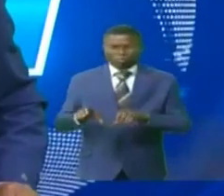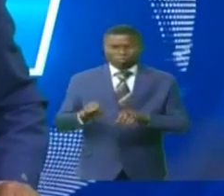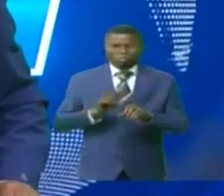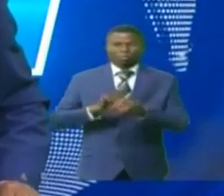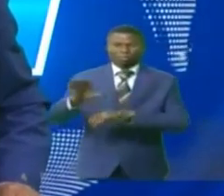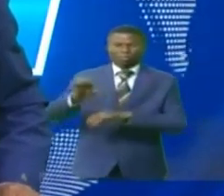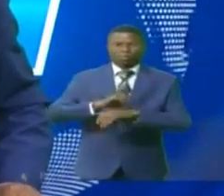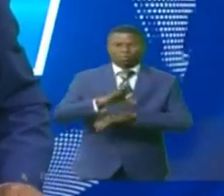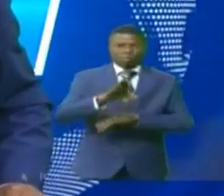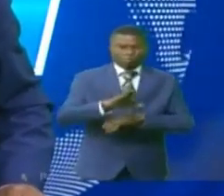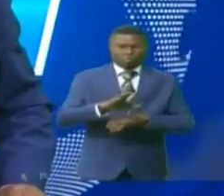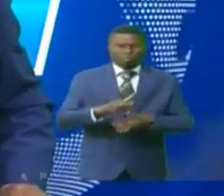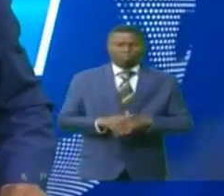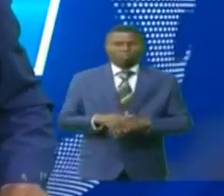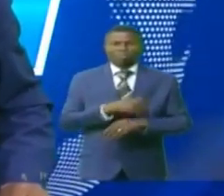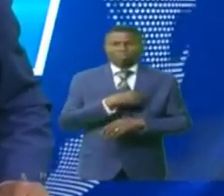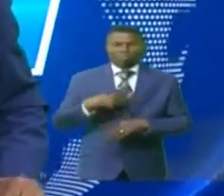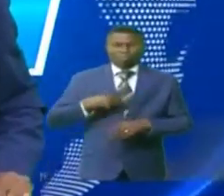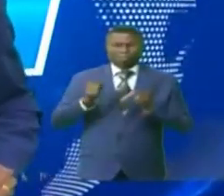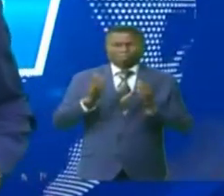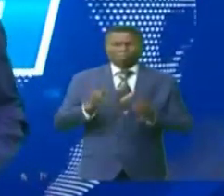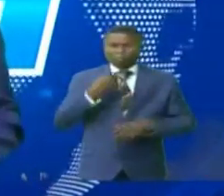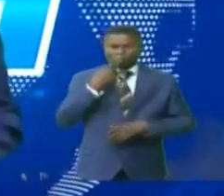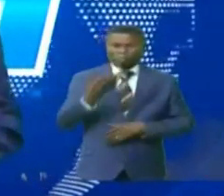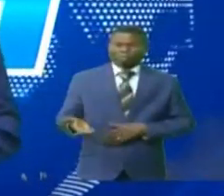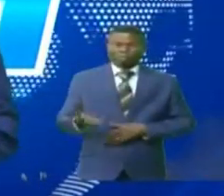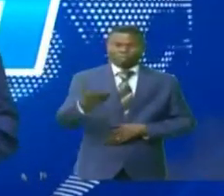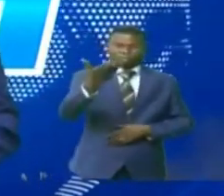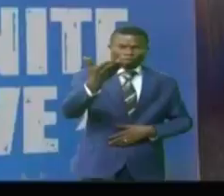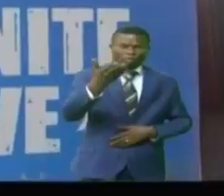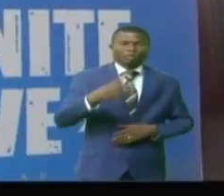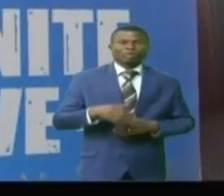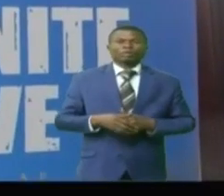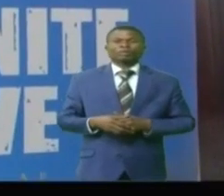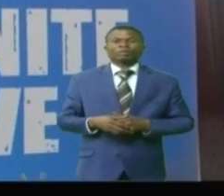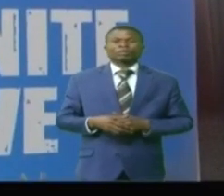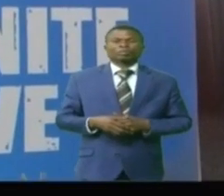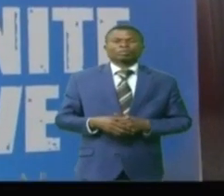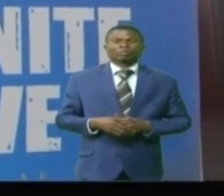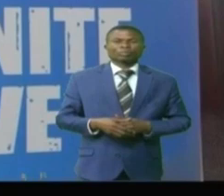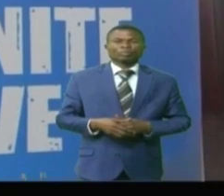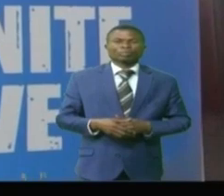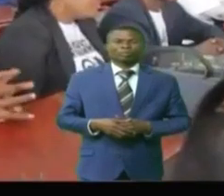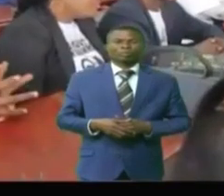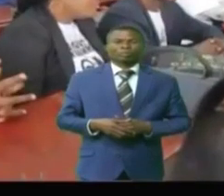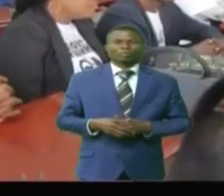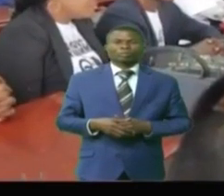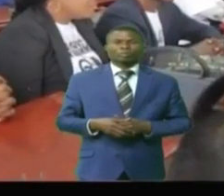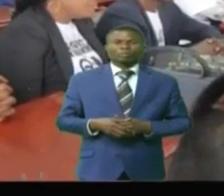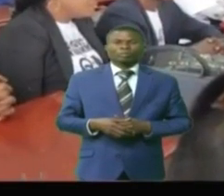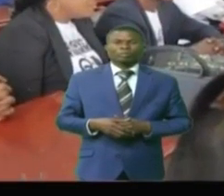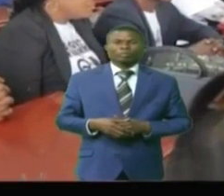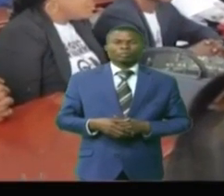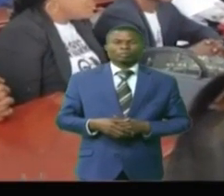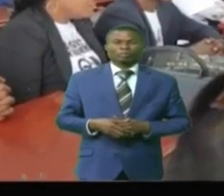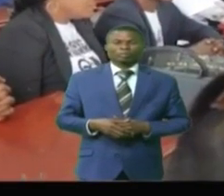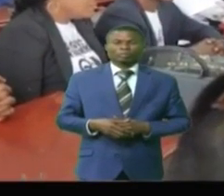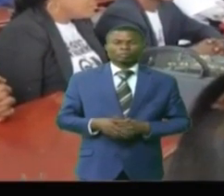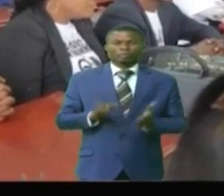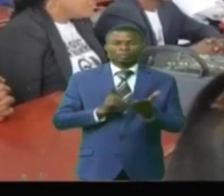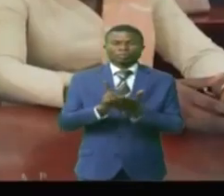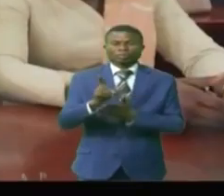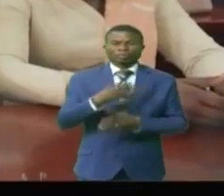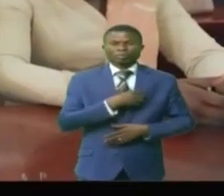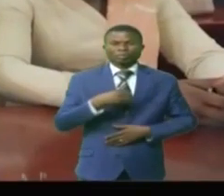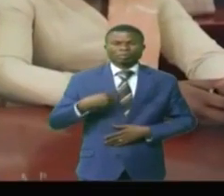déployer, comme nous disent Yvette Makuntima et Eric Djokien. Elle va porter les combats de toute une génération pour le droit de la